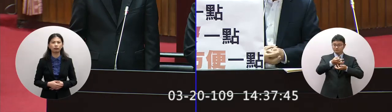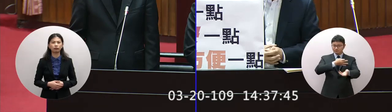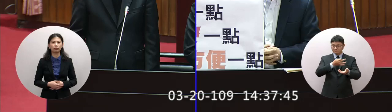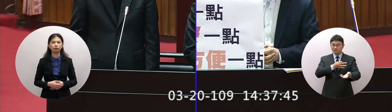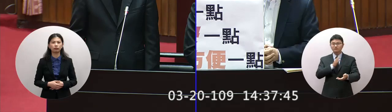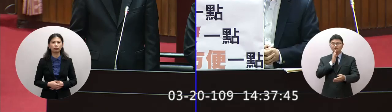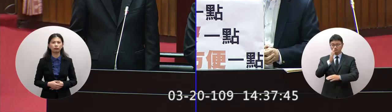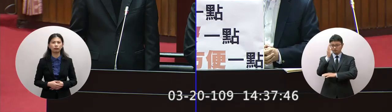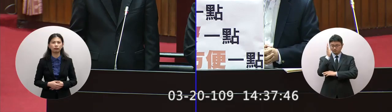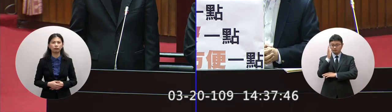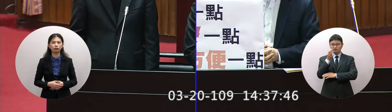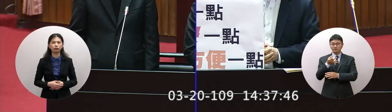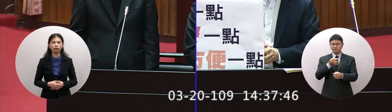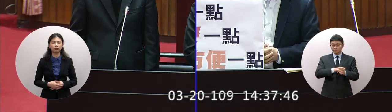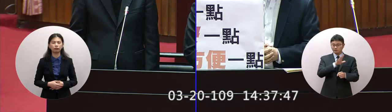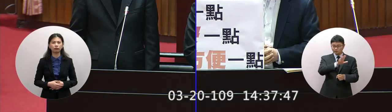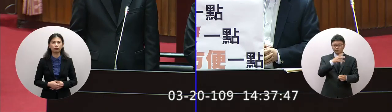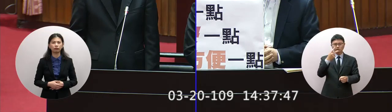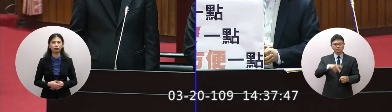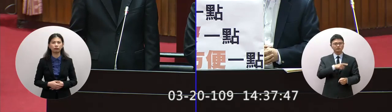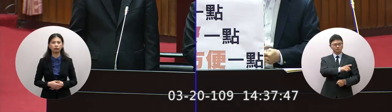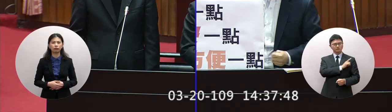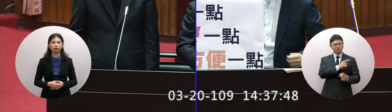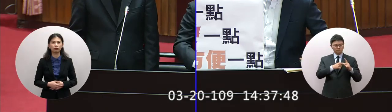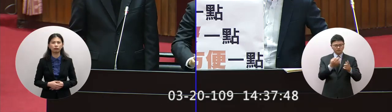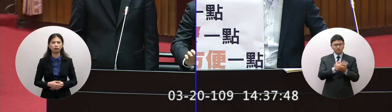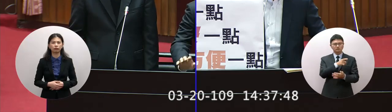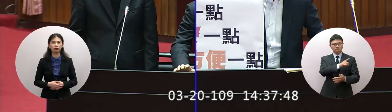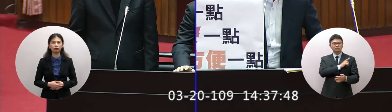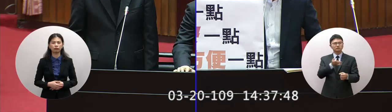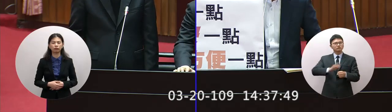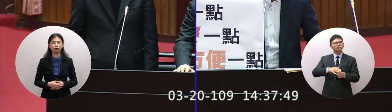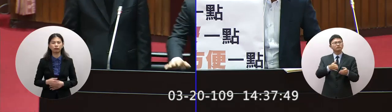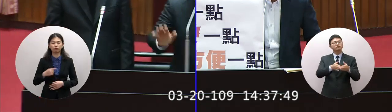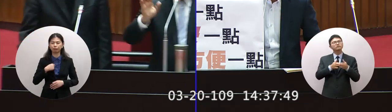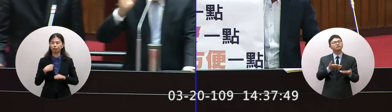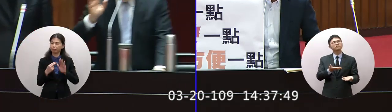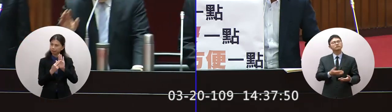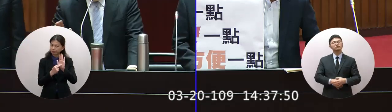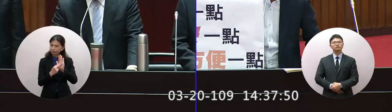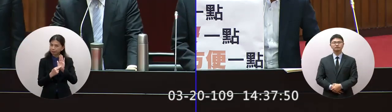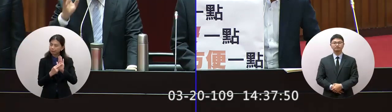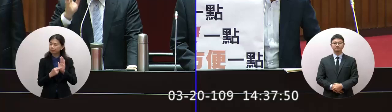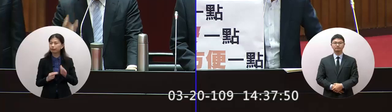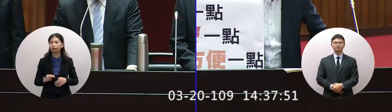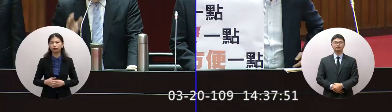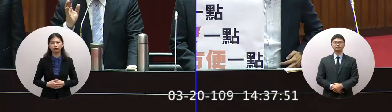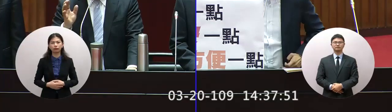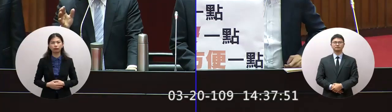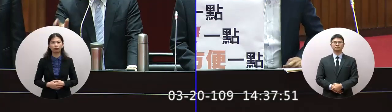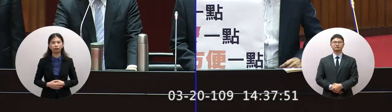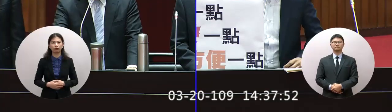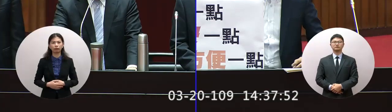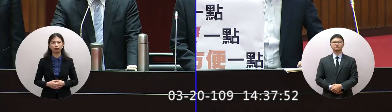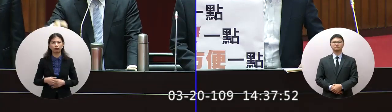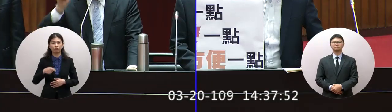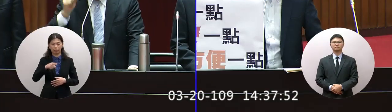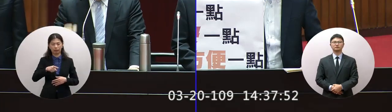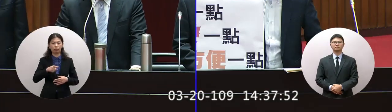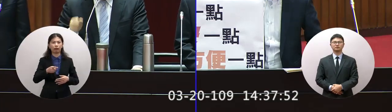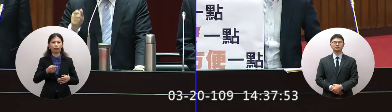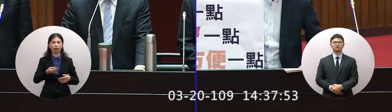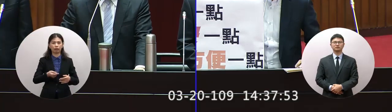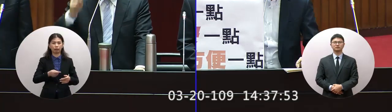收购的关系，他是不是应该本身也要把他人力补足呢？院长你自己怎么看？ 那是这样的，这一个加强生